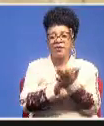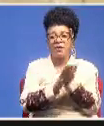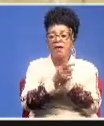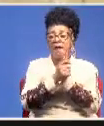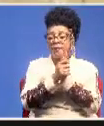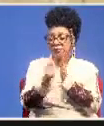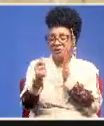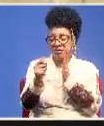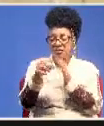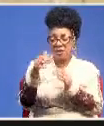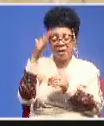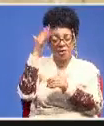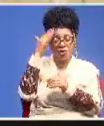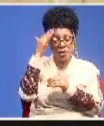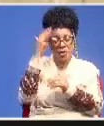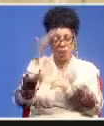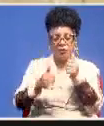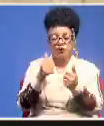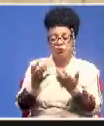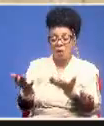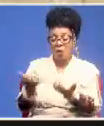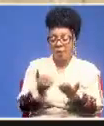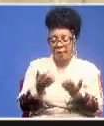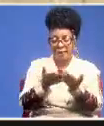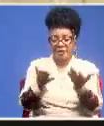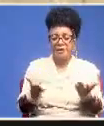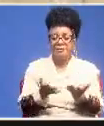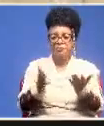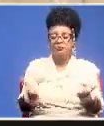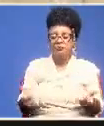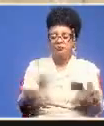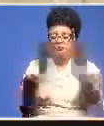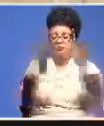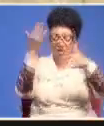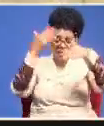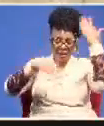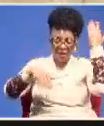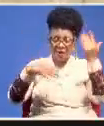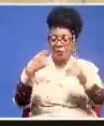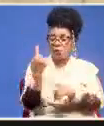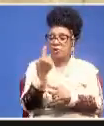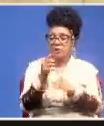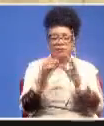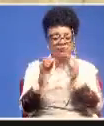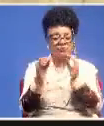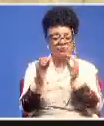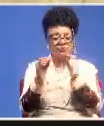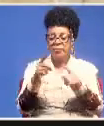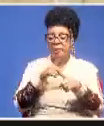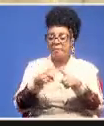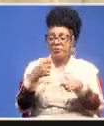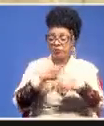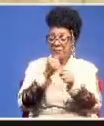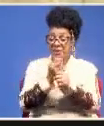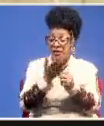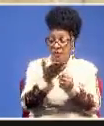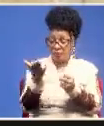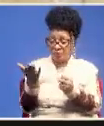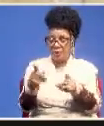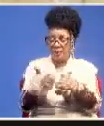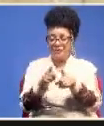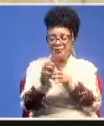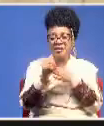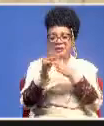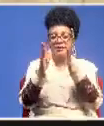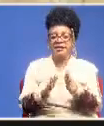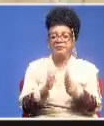and knowledge you acquire here will not only enhance your career prospects but will also position you as